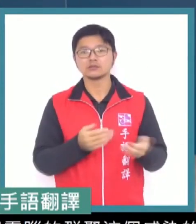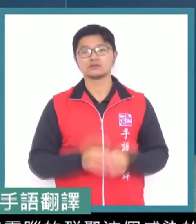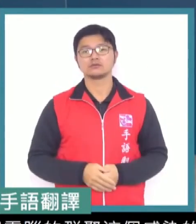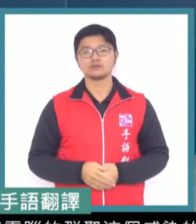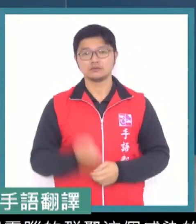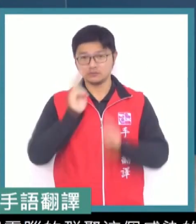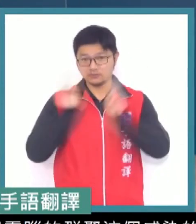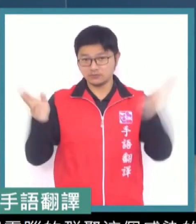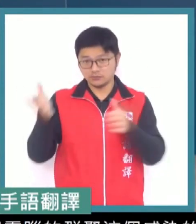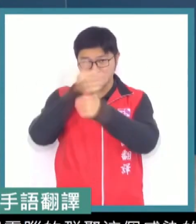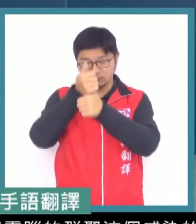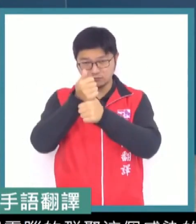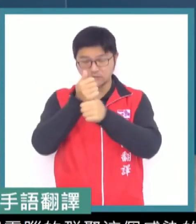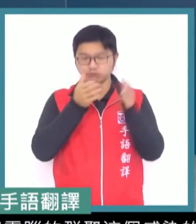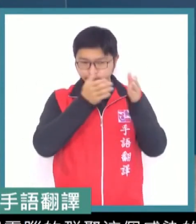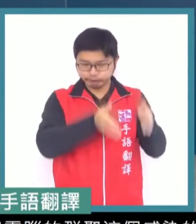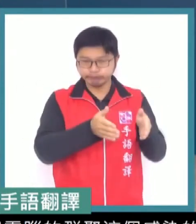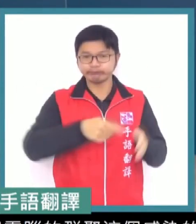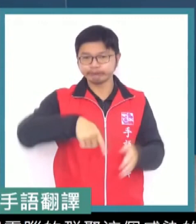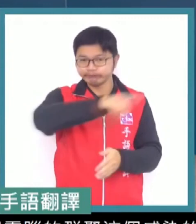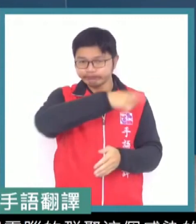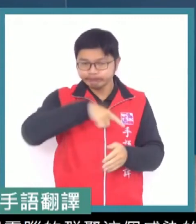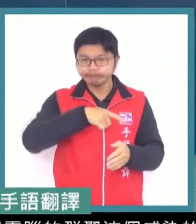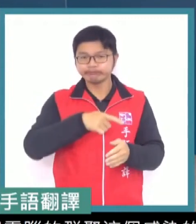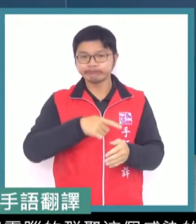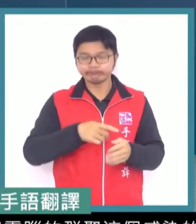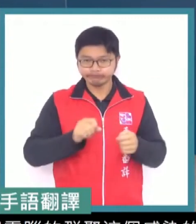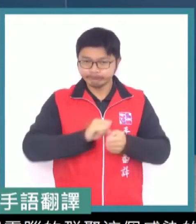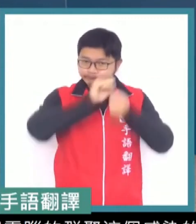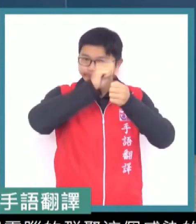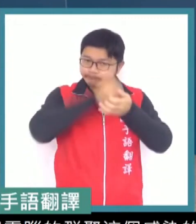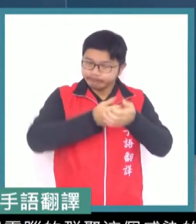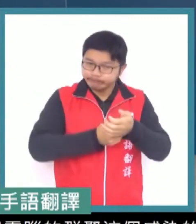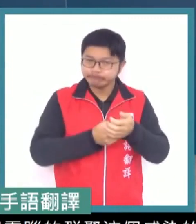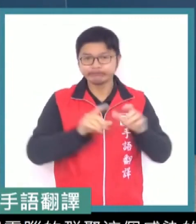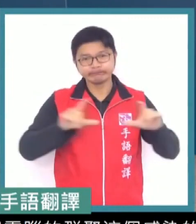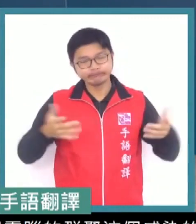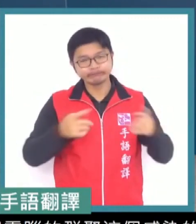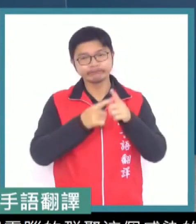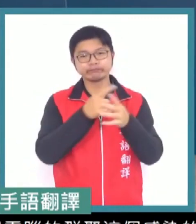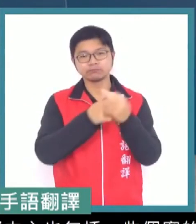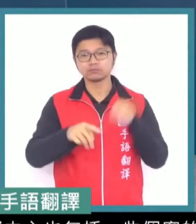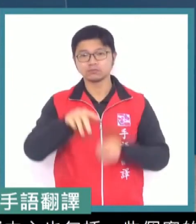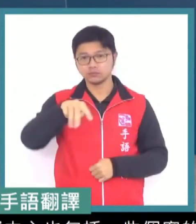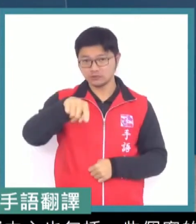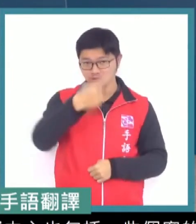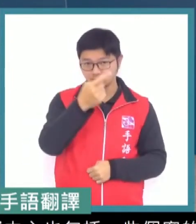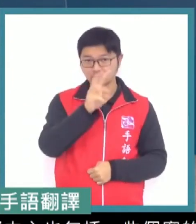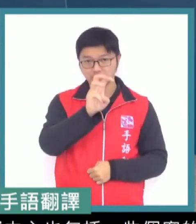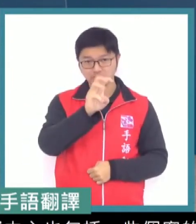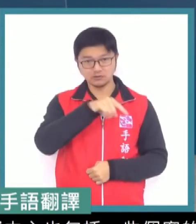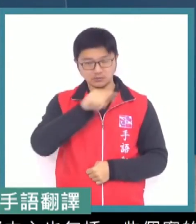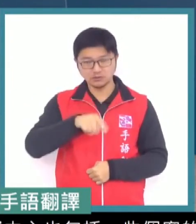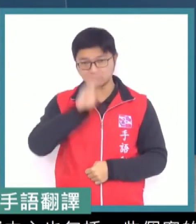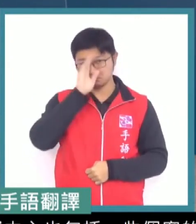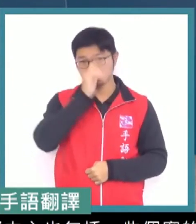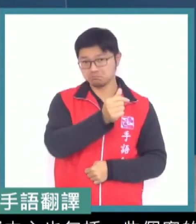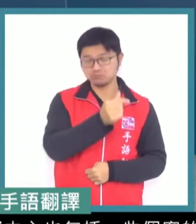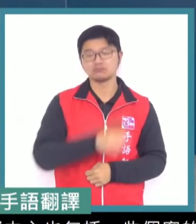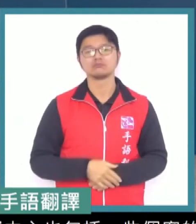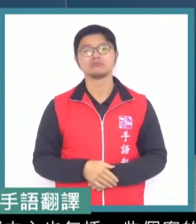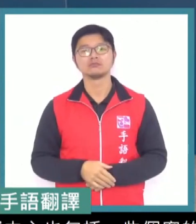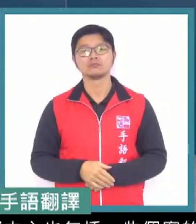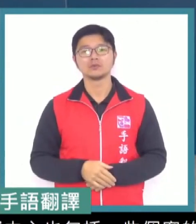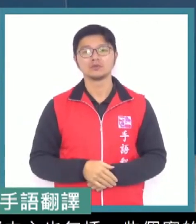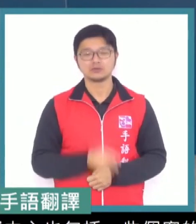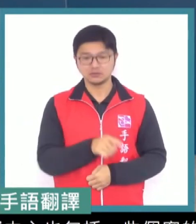心也包括一些个案的增减，大概130位，那基本上这个群聚感染事件